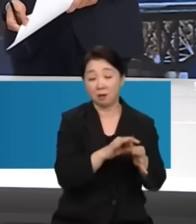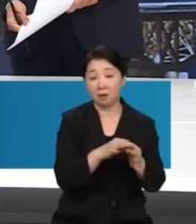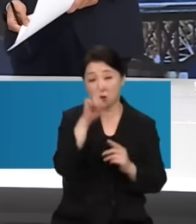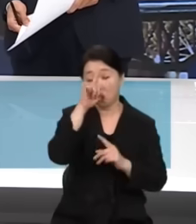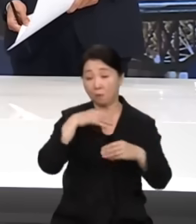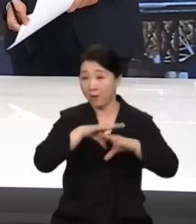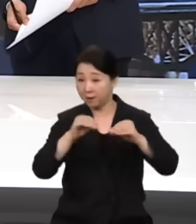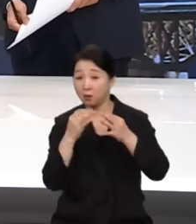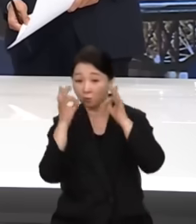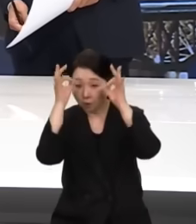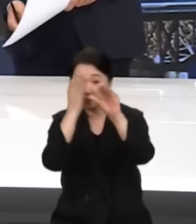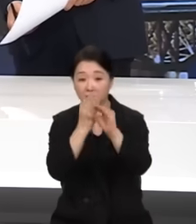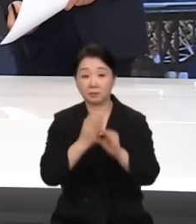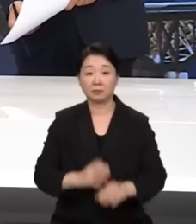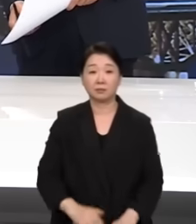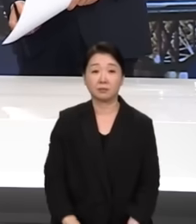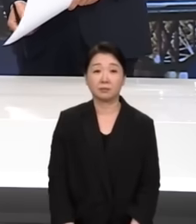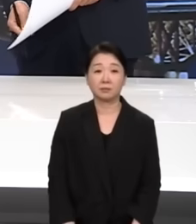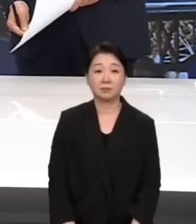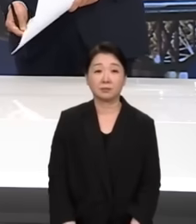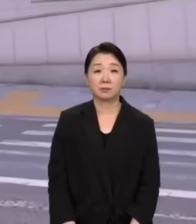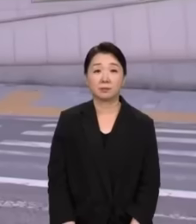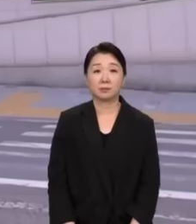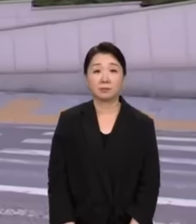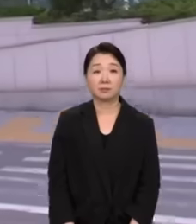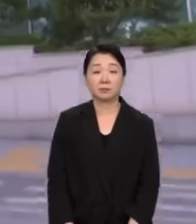대응에 나섰습니다. 이어서 김도훈 기자입니다.